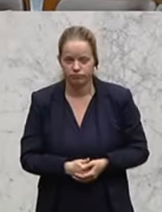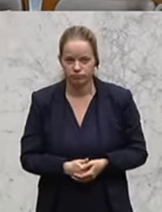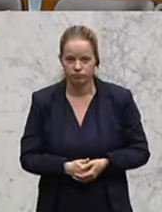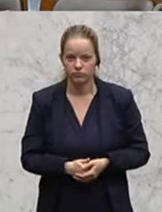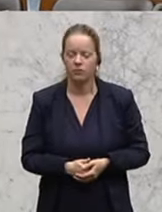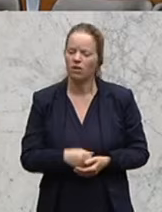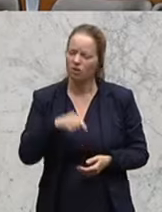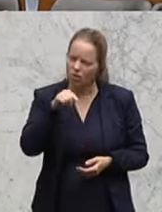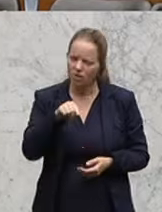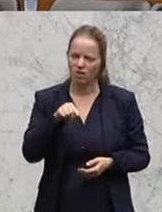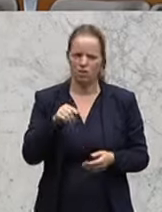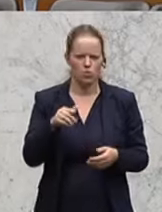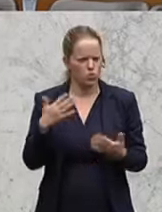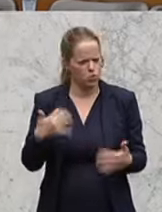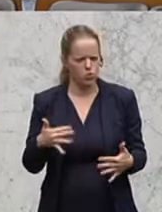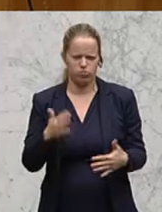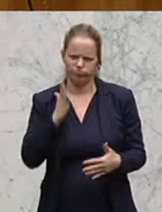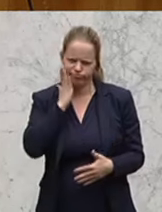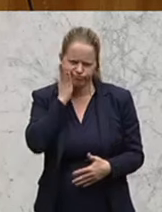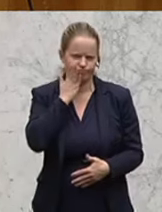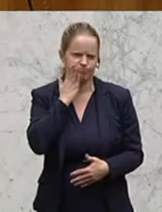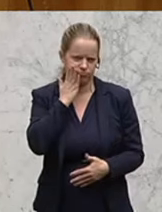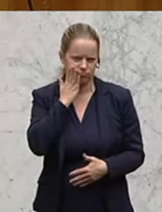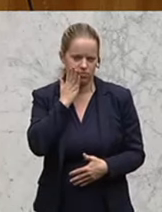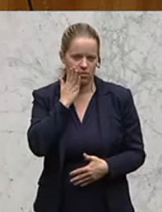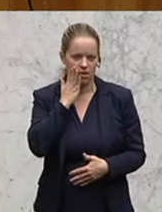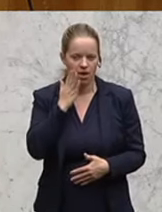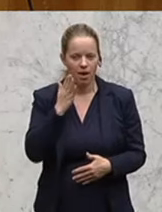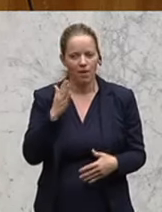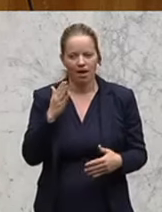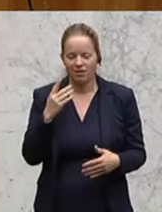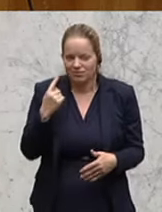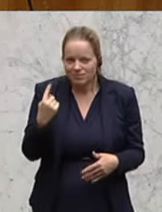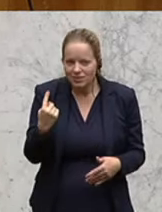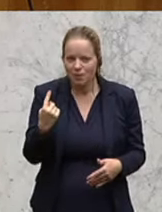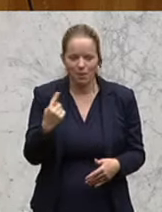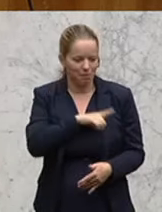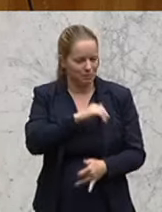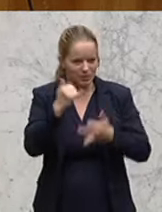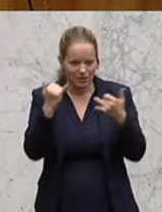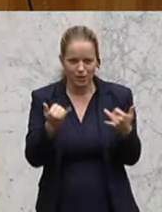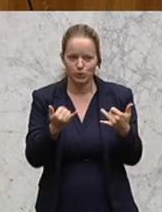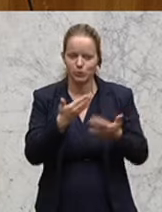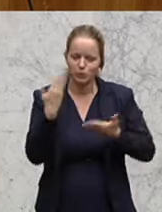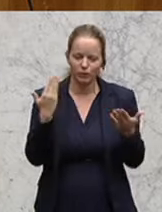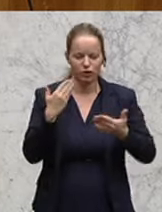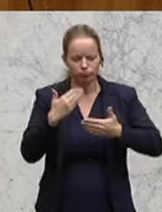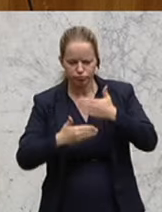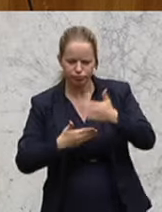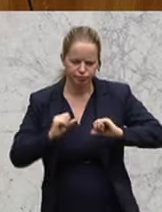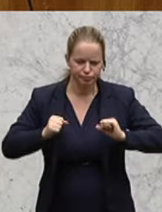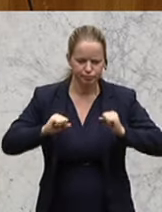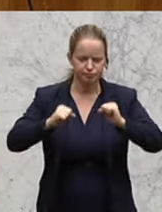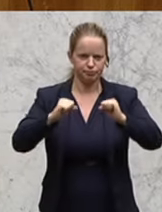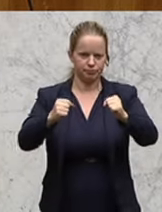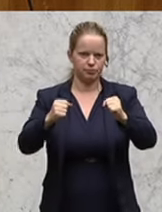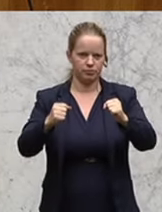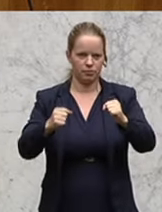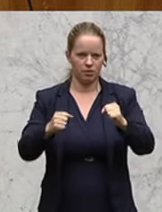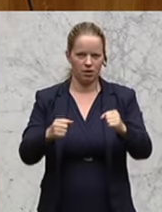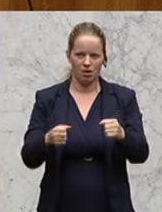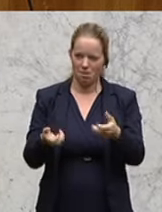Und von dieser Schande haben Sie sich nie mehr erholt, habe ich das Gefühl. Sie kamen nie in den Tritt. Wenn man darauf schaut, für was Sie Ihre Macht verwenden,